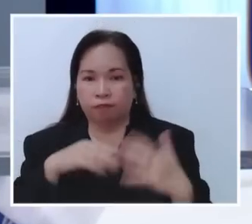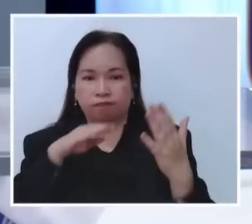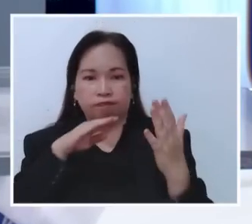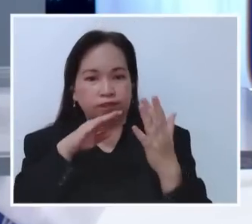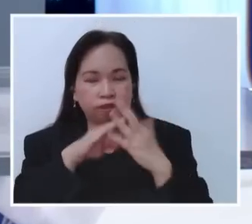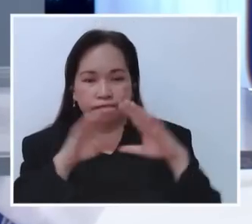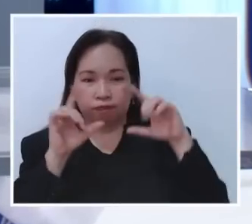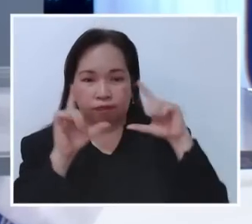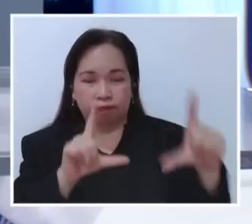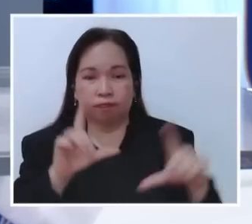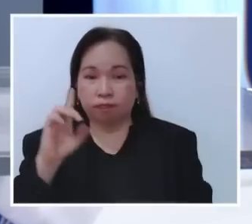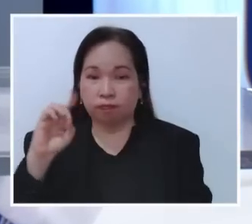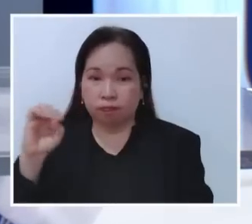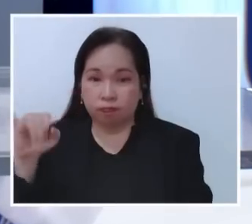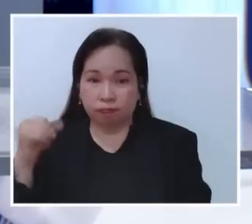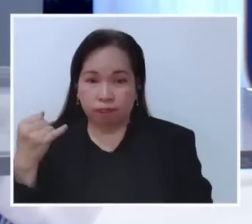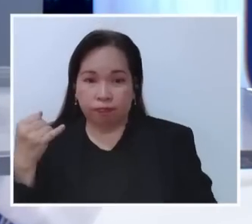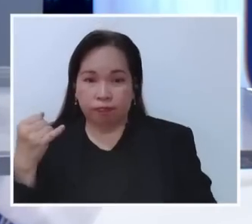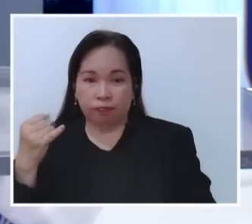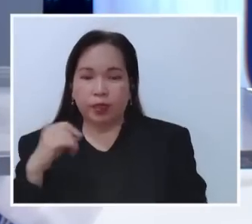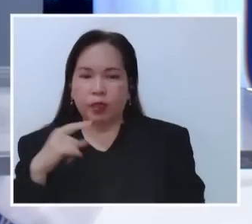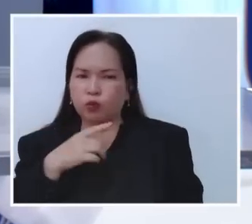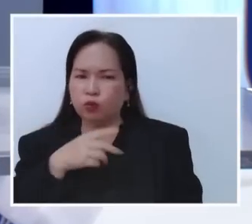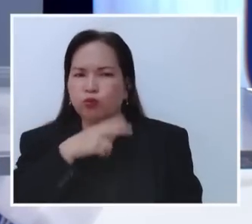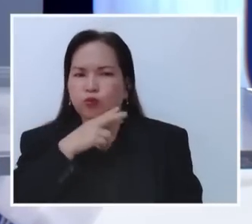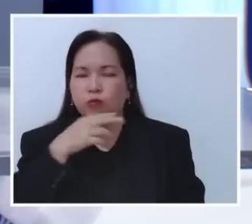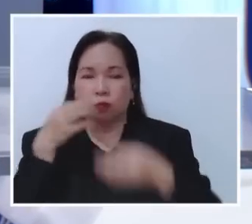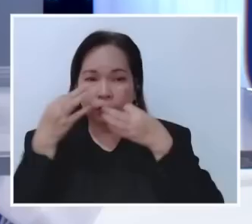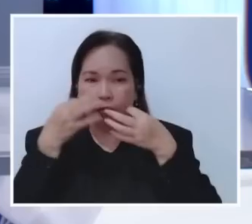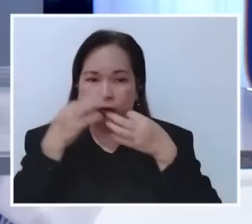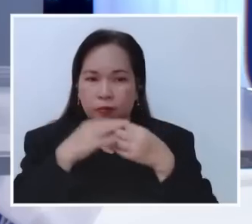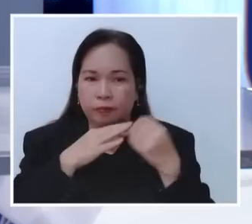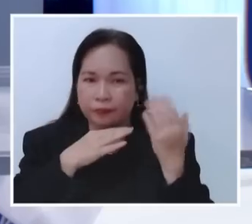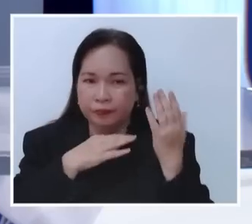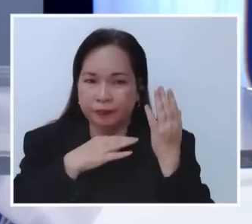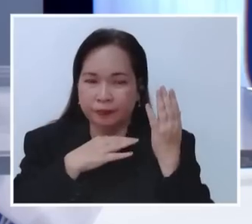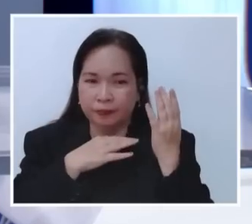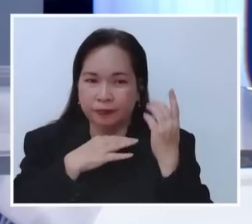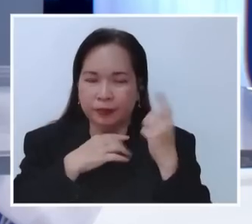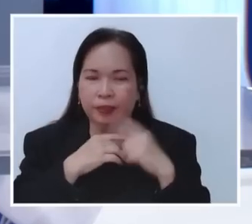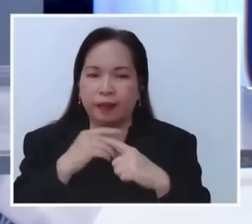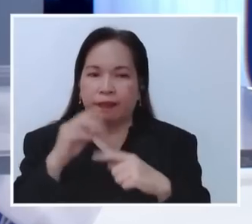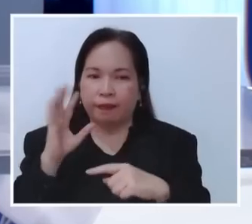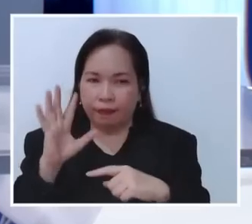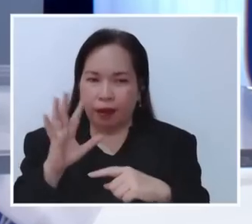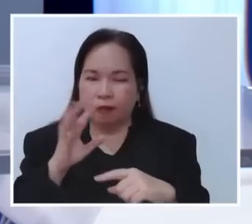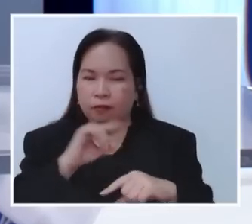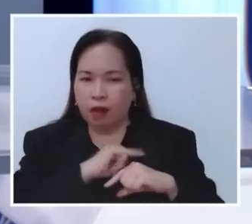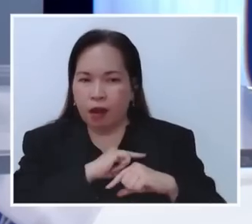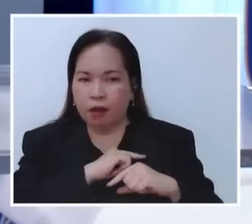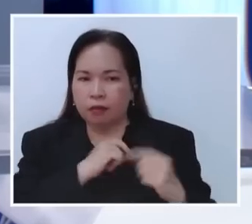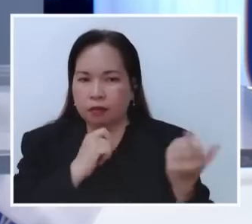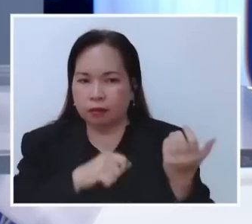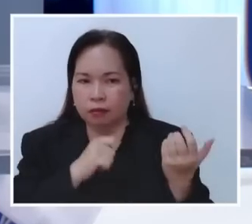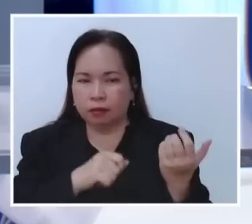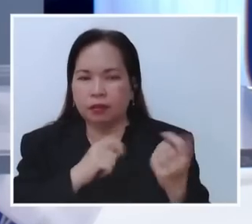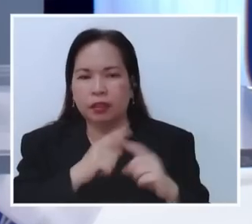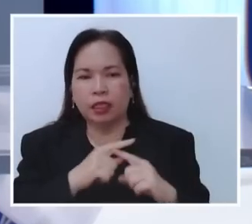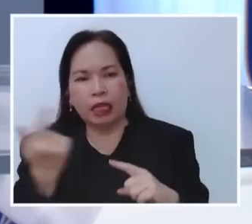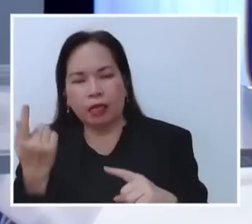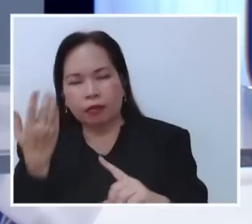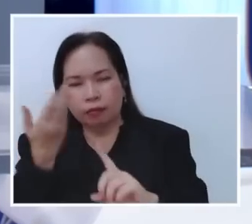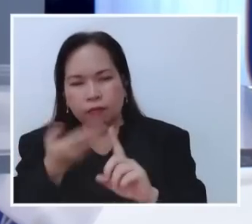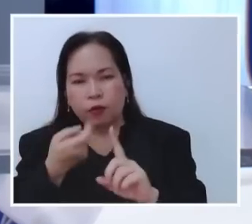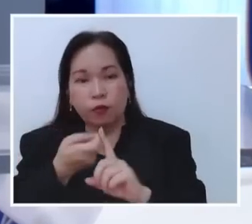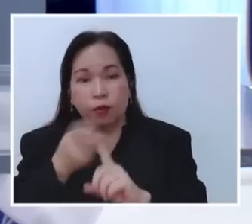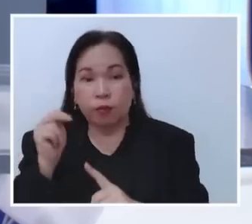of Justice ang drug suspect na si Jad Dera. 5 jail guards at 1 opisyal ng NBI. Ito po'y dahilan